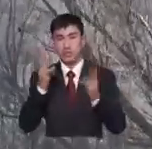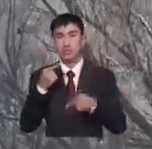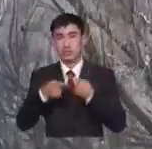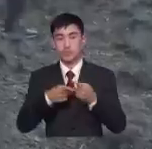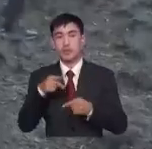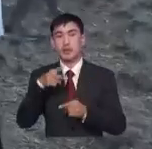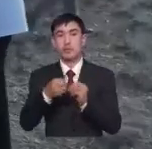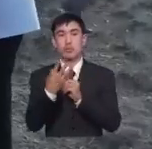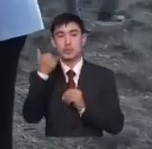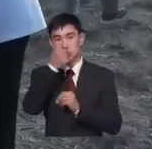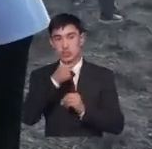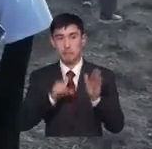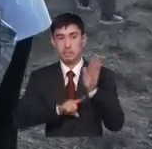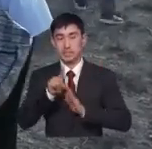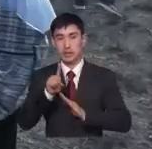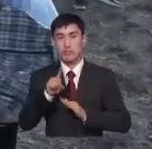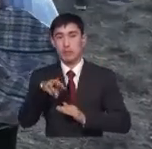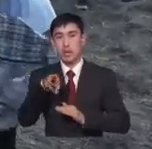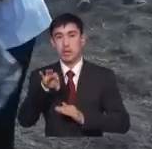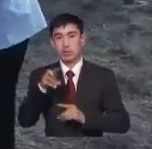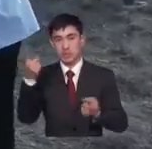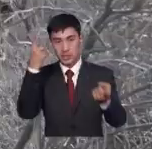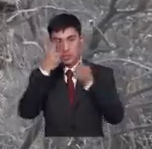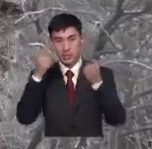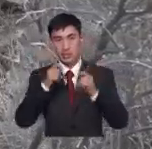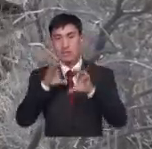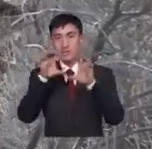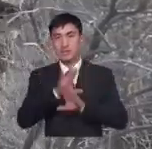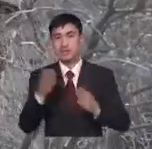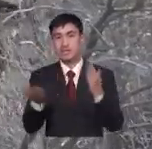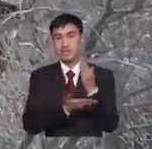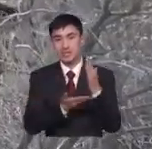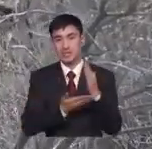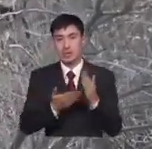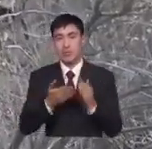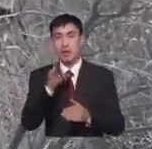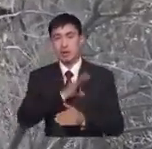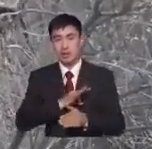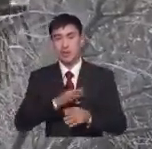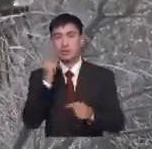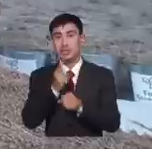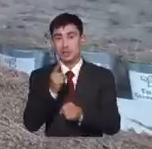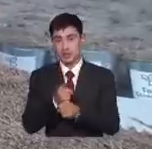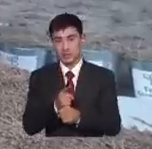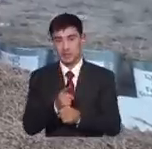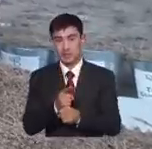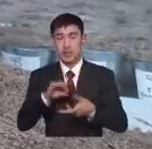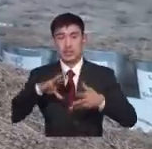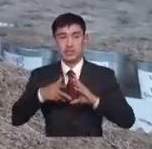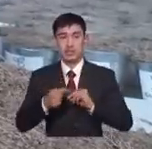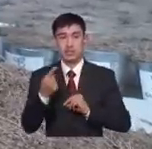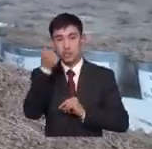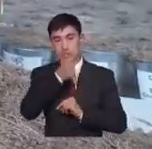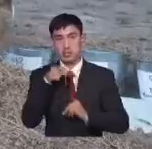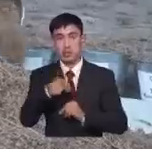Сөйтіп 2015 жылдан бастап мораторий жарияланып, заңсыз кесіліп, отын ретінде пайдалануға тыйым салынды. Нәтижесінде бір